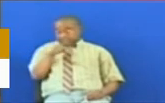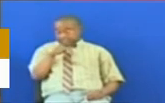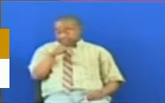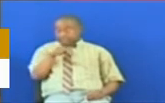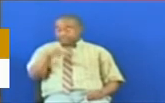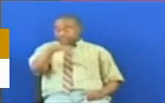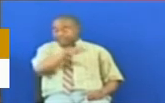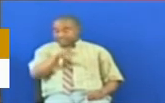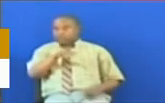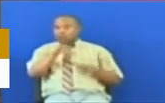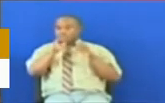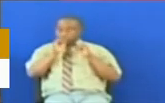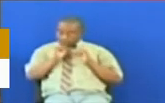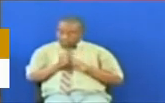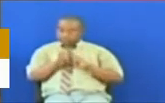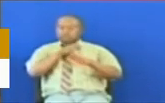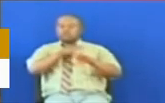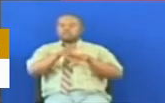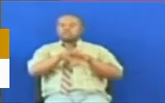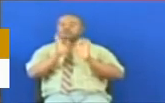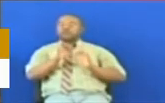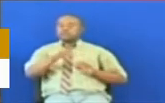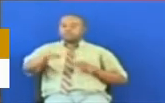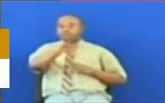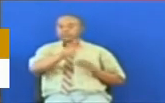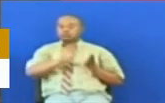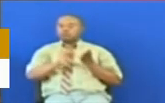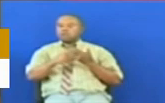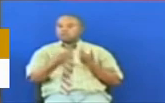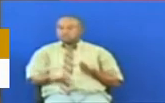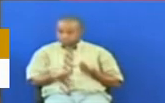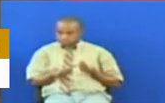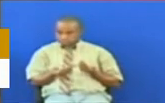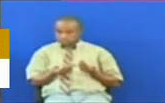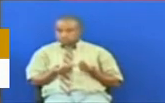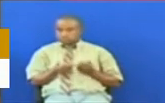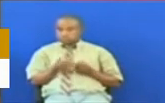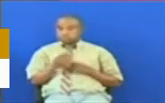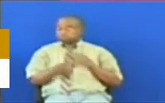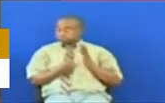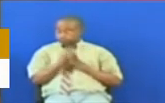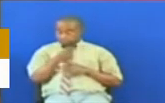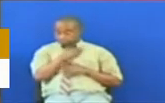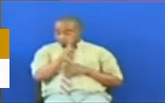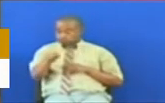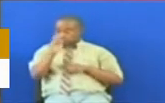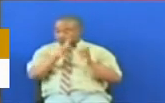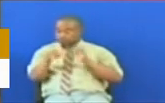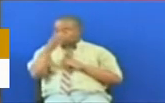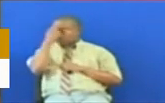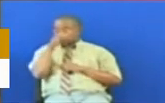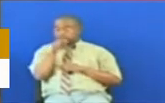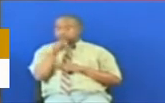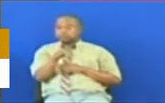eneo liwe well defined, ni maeneo yapi yenye demarcation ipi, ili wavuvi wajue kwa ajili